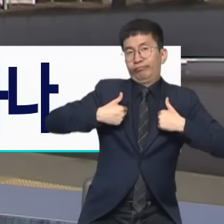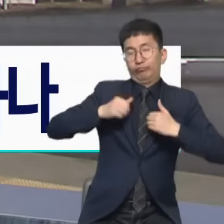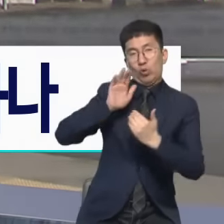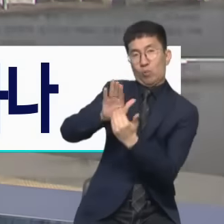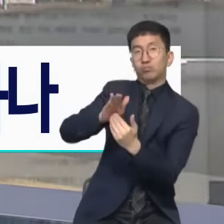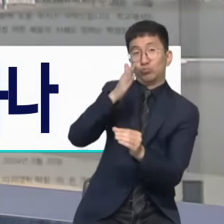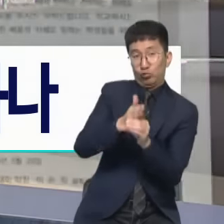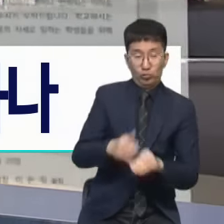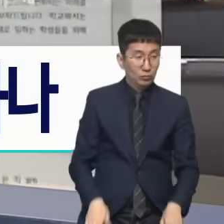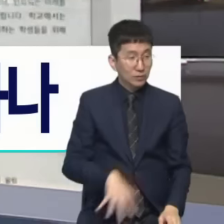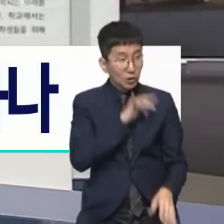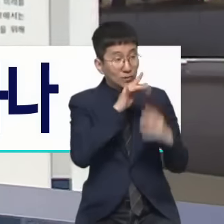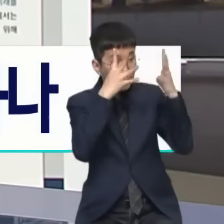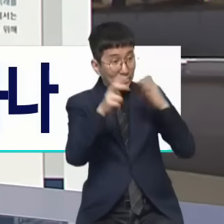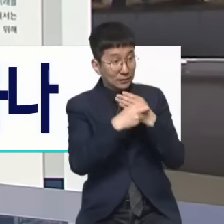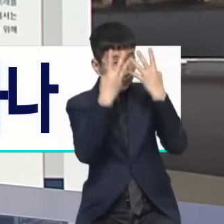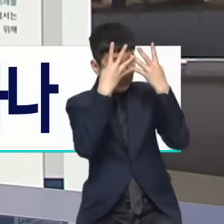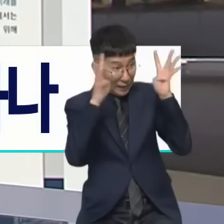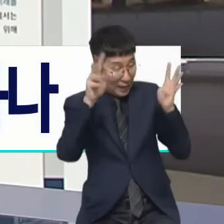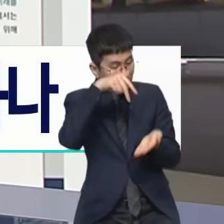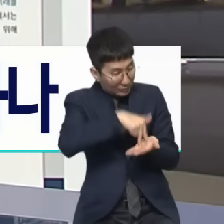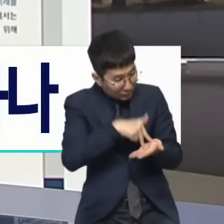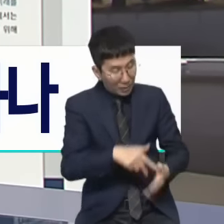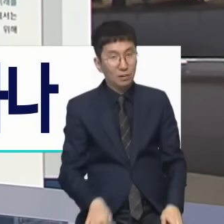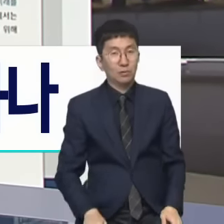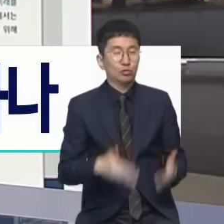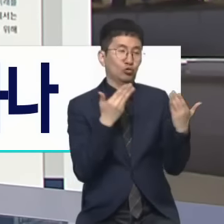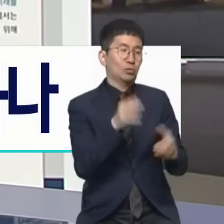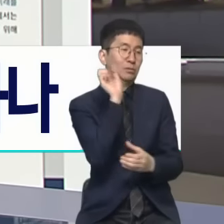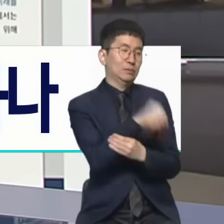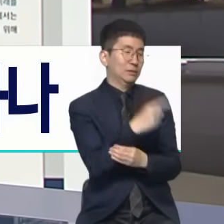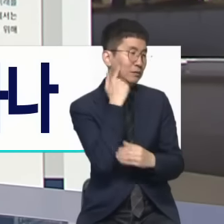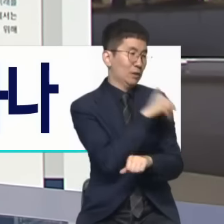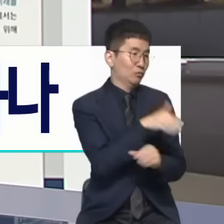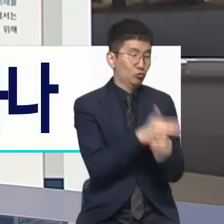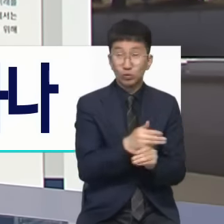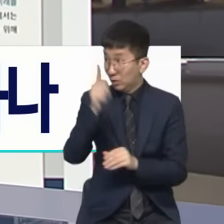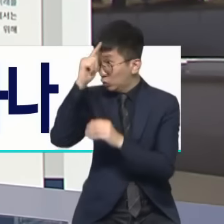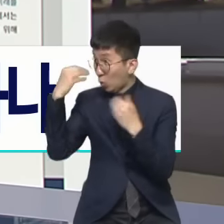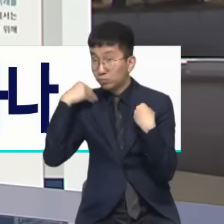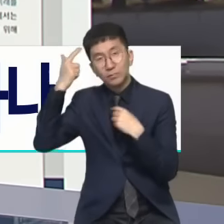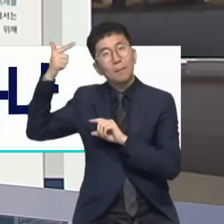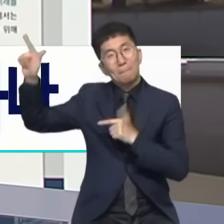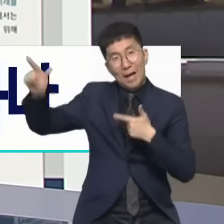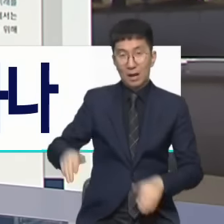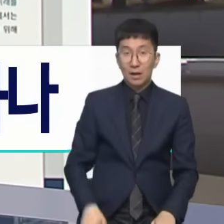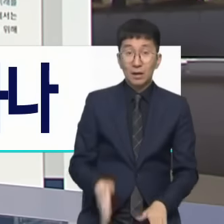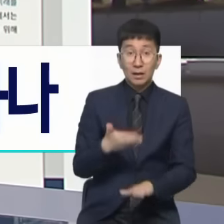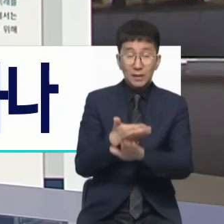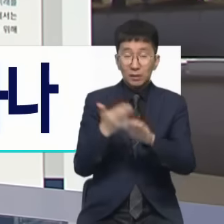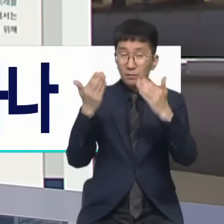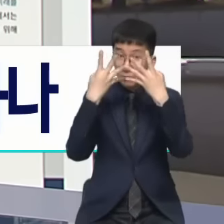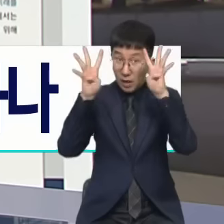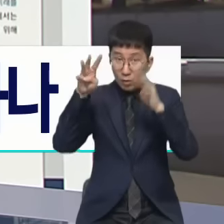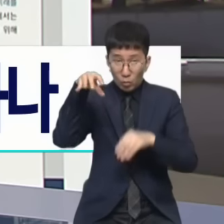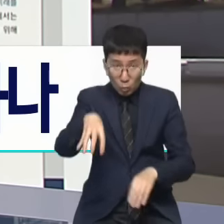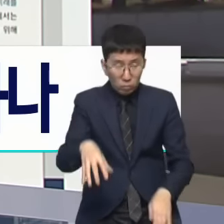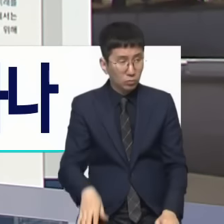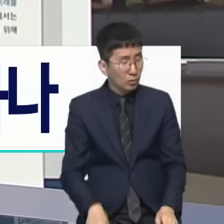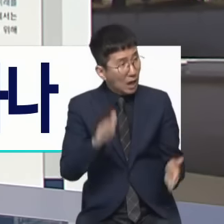휴학을 승인하겠다는 뜻을 내비쳤습니다. 정부 방침과 다른 결정인데 다른 대학들도 학생들을 돌아오게